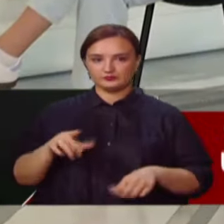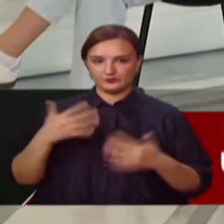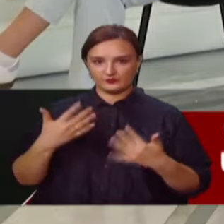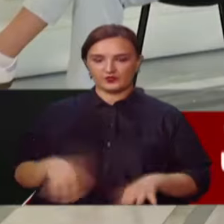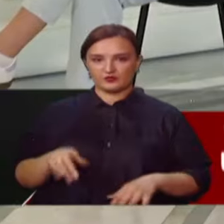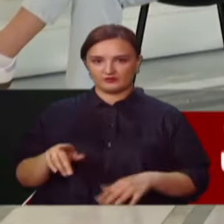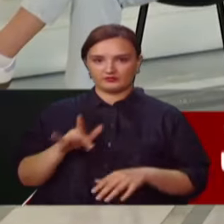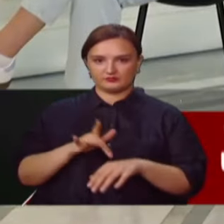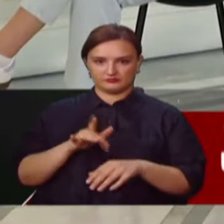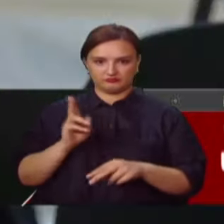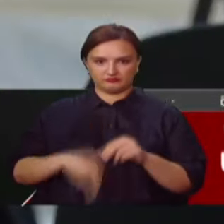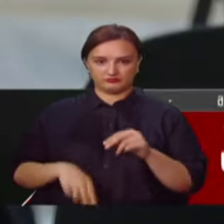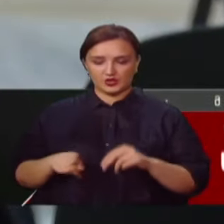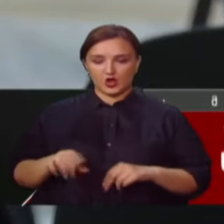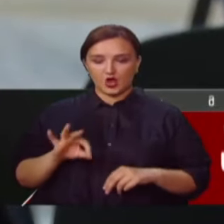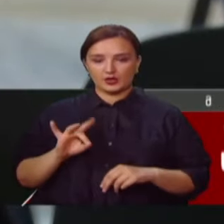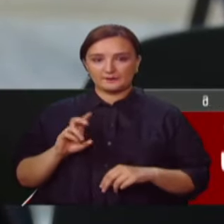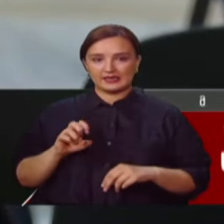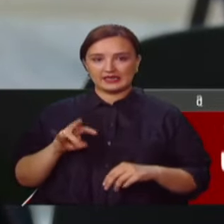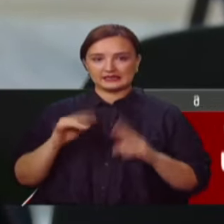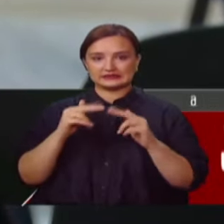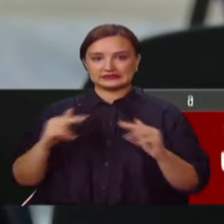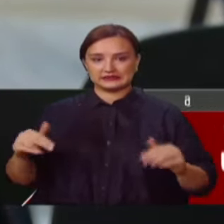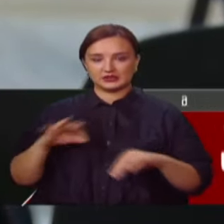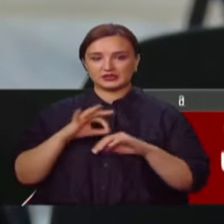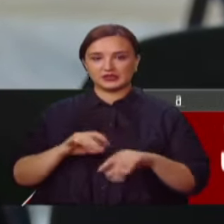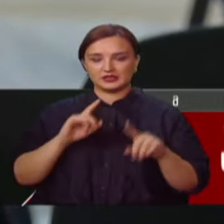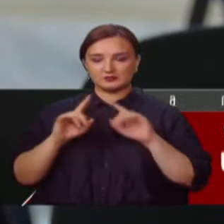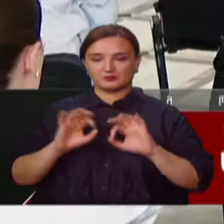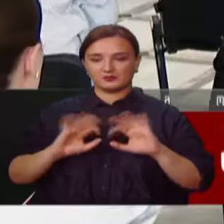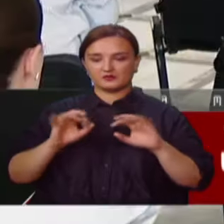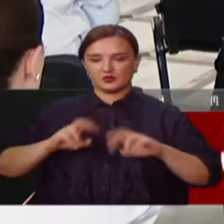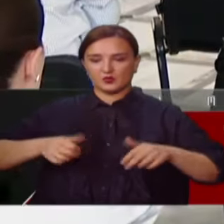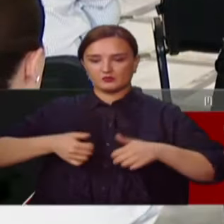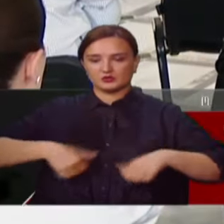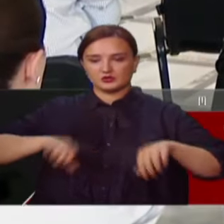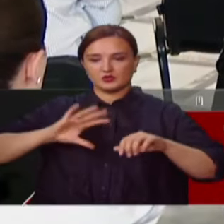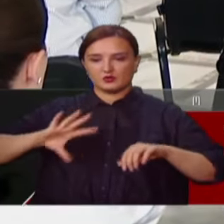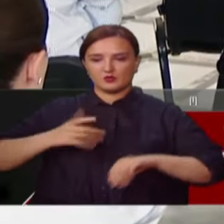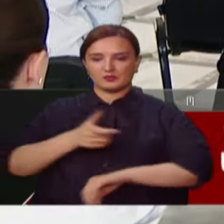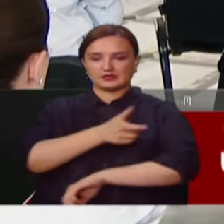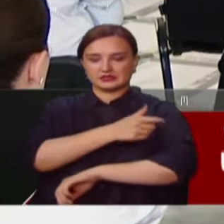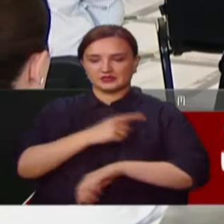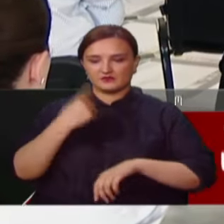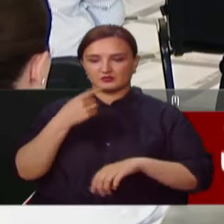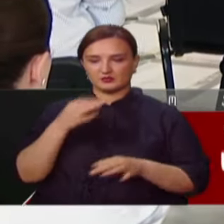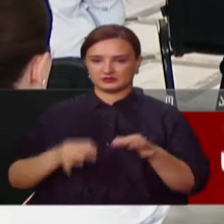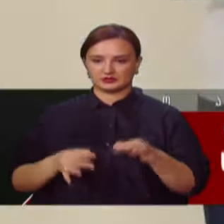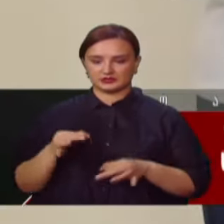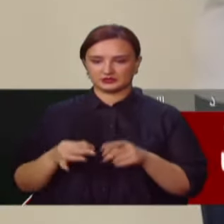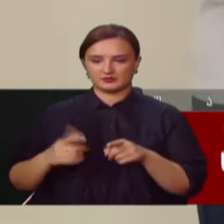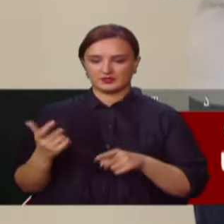უკვე ამოეწურათ. ორბელიანების სასახლეში გამართულ ბრიფინგზე კომისიის ყოფილმა წევრებმა განაცხადეს, რომ